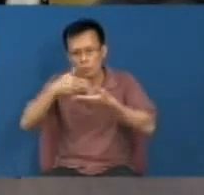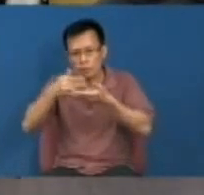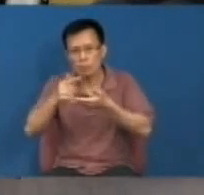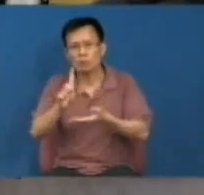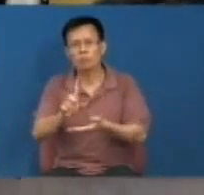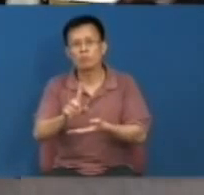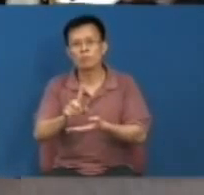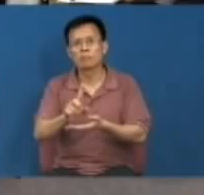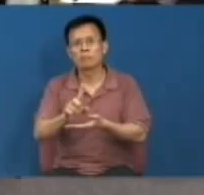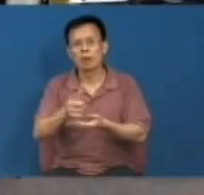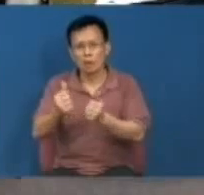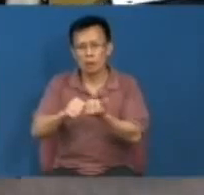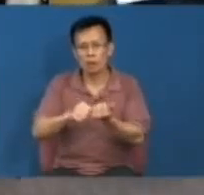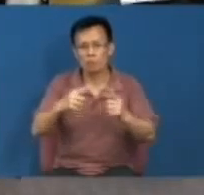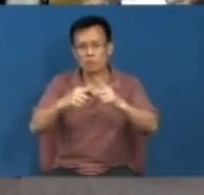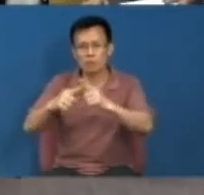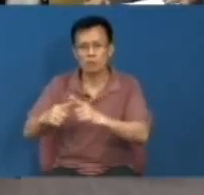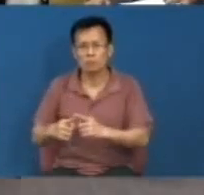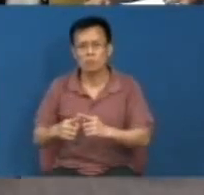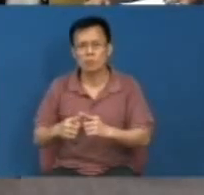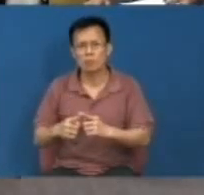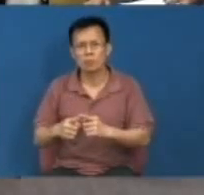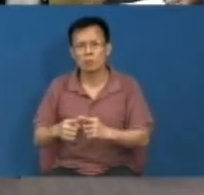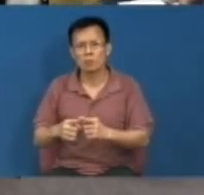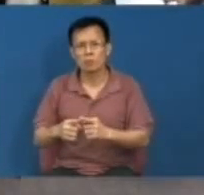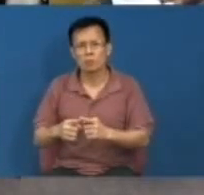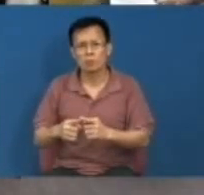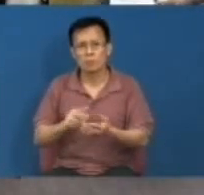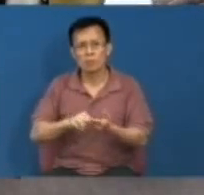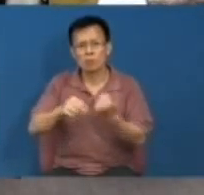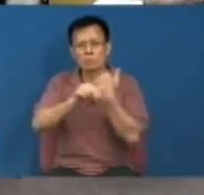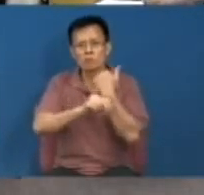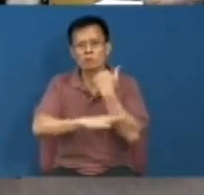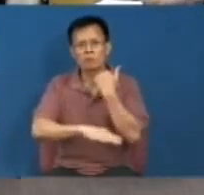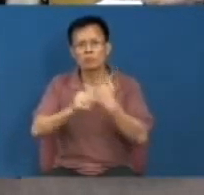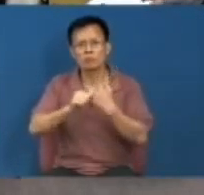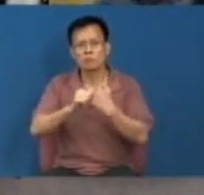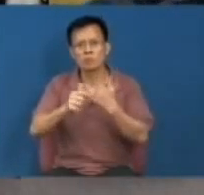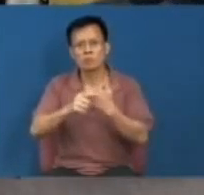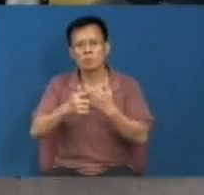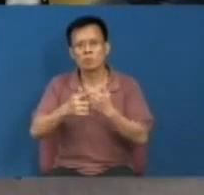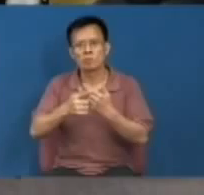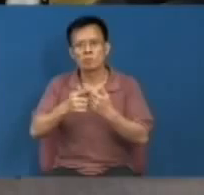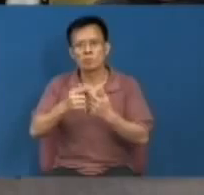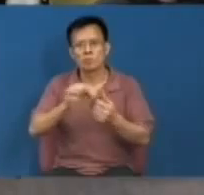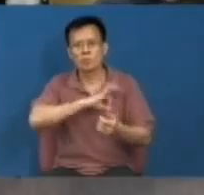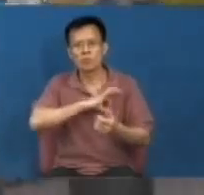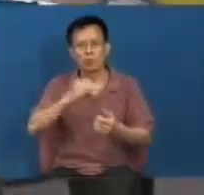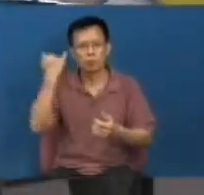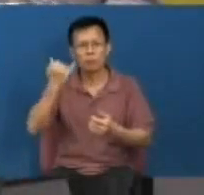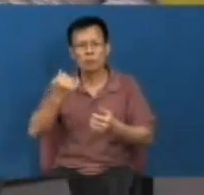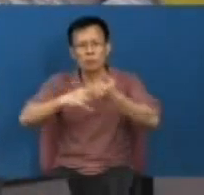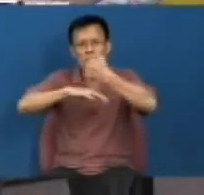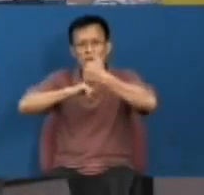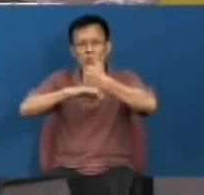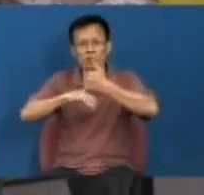法，靠你照顧啲小市民，你要做咩啊？你哋 佢根本就唔知 嚇發生咩事啊！真係咁，我又奇怪噶啦。馮檢基啊，基哥一個